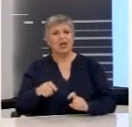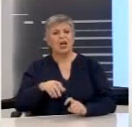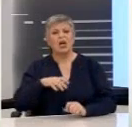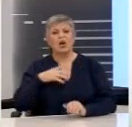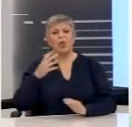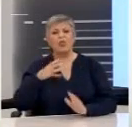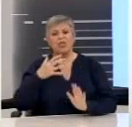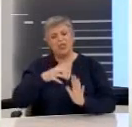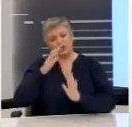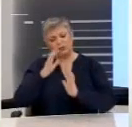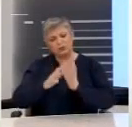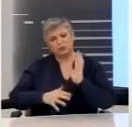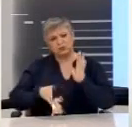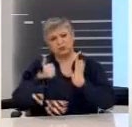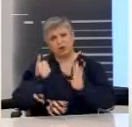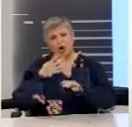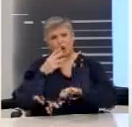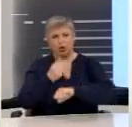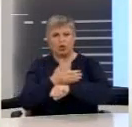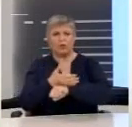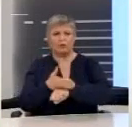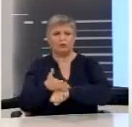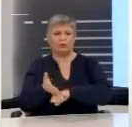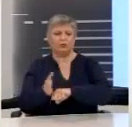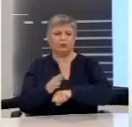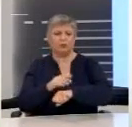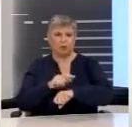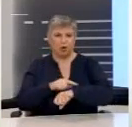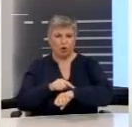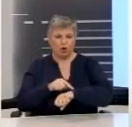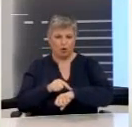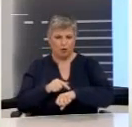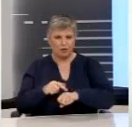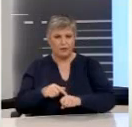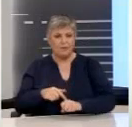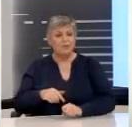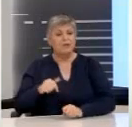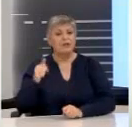μου. Ακούστε λίγο. Έχει σχέση με τα προηγούμενα.